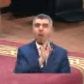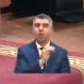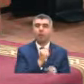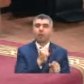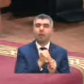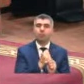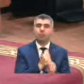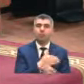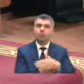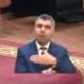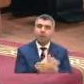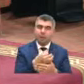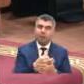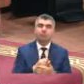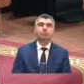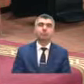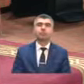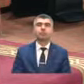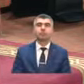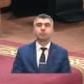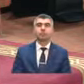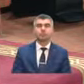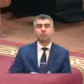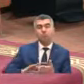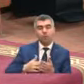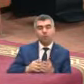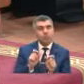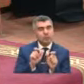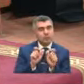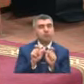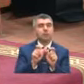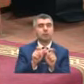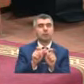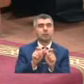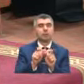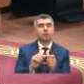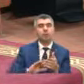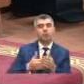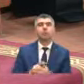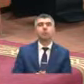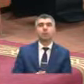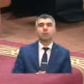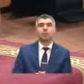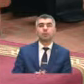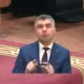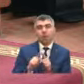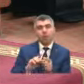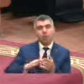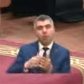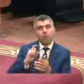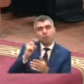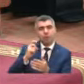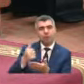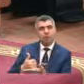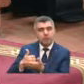ماشي هو يعني ما غندخلوش اللي كيحمي هاد الاعوان كيحميهم وكيوفر لهم